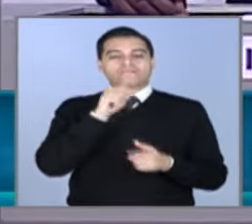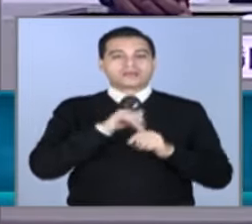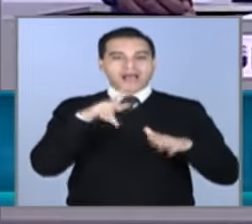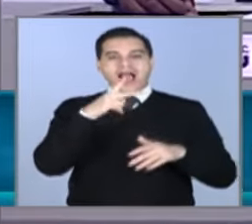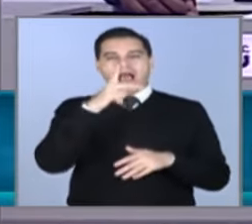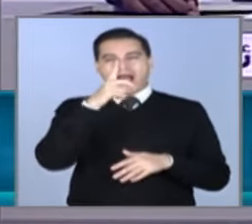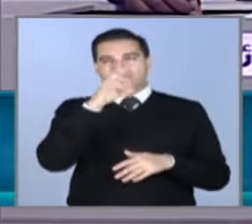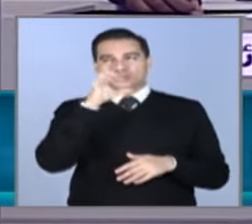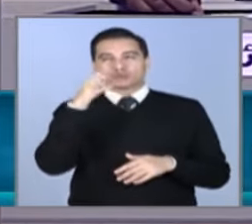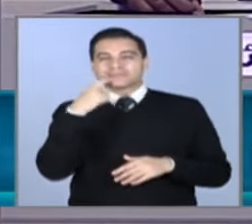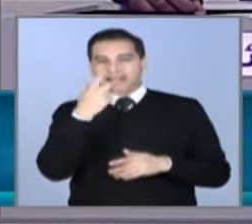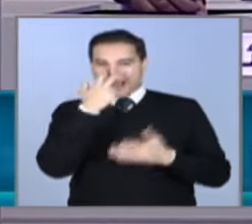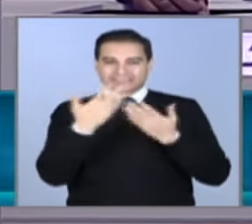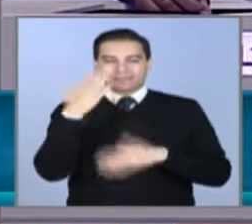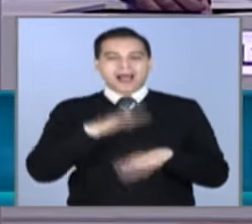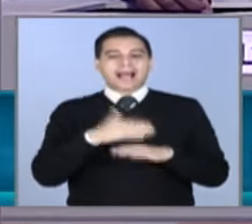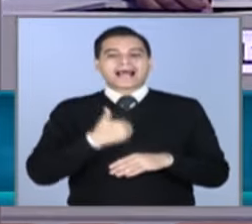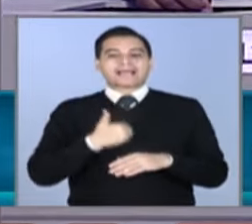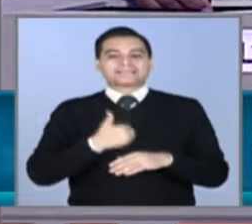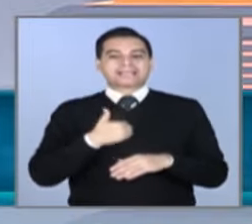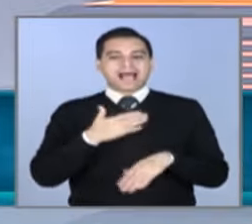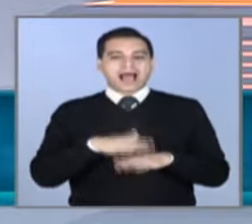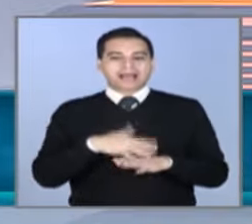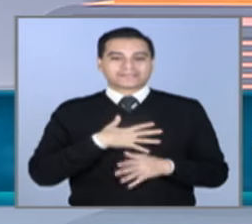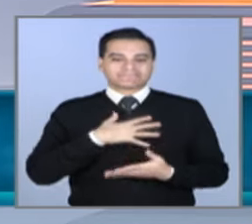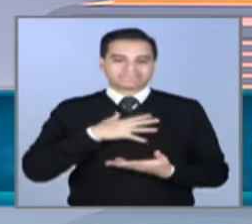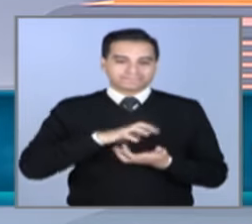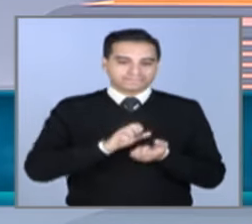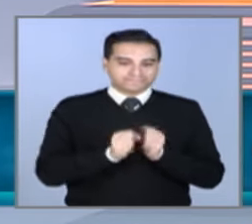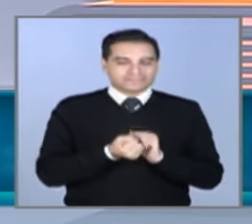بيتكلم فيها عن إحساس بتأنيب الضمير